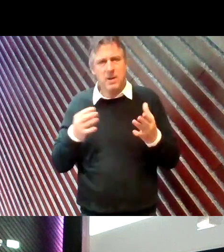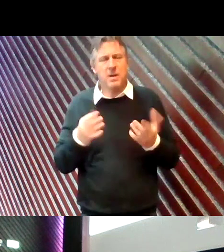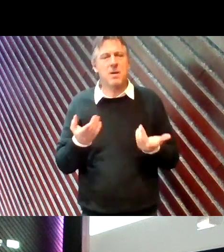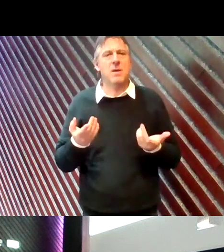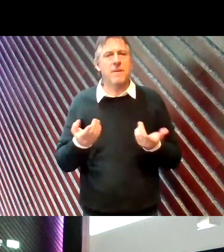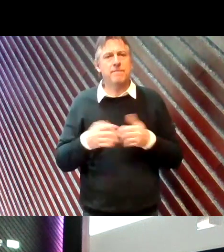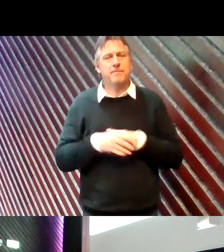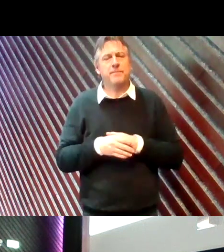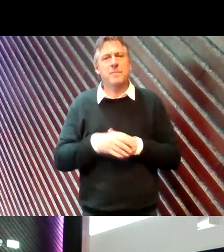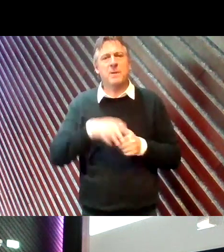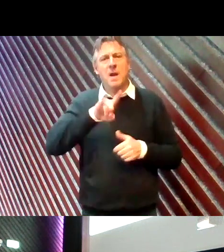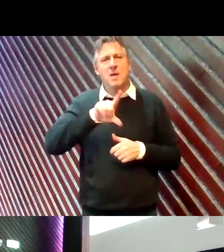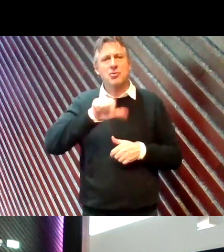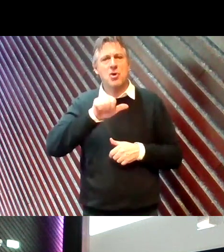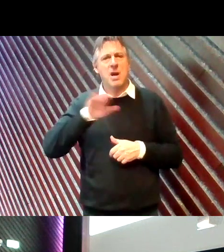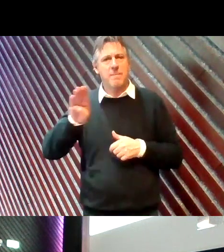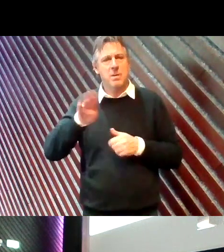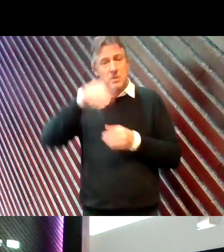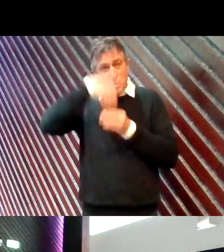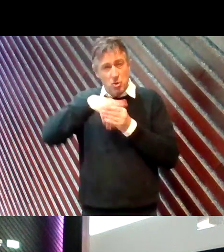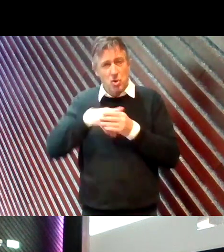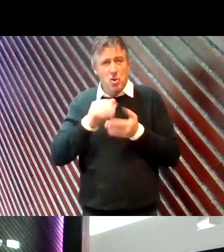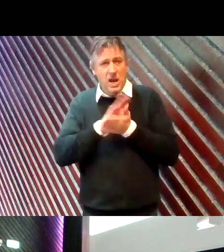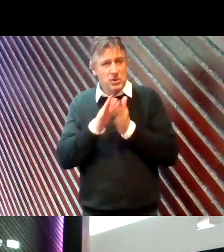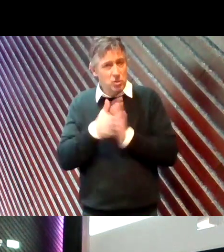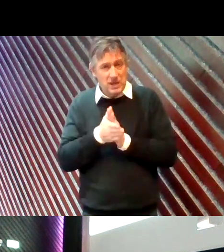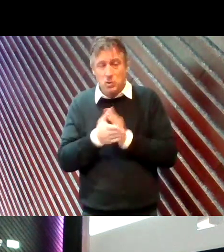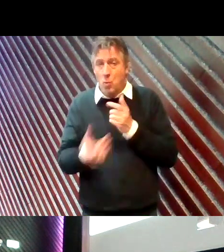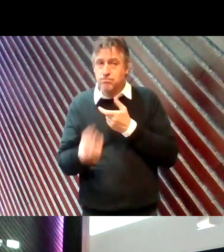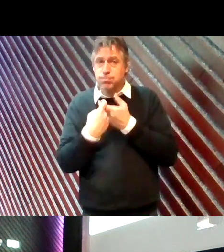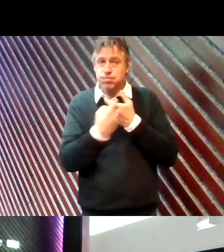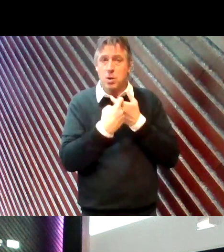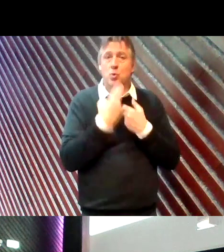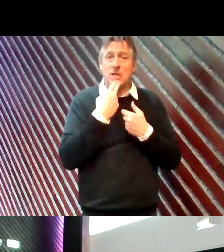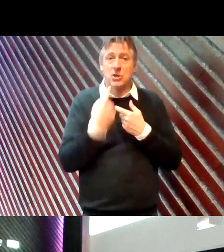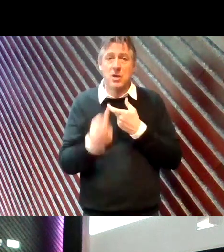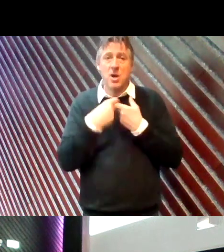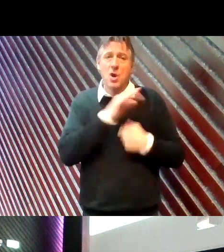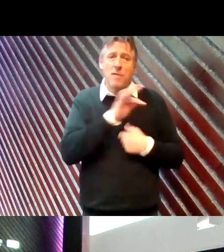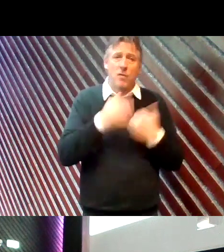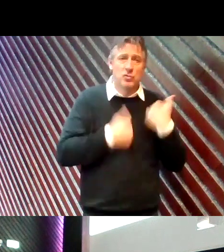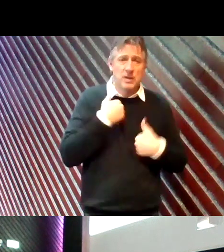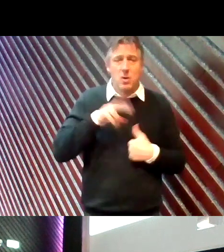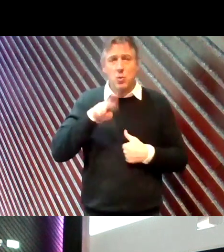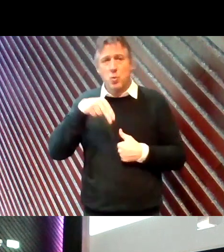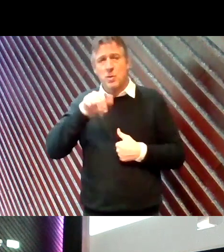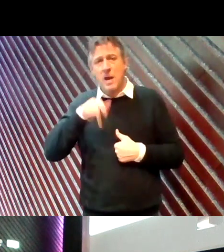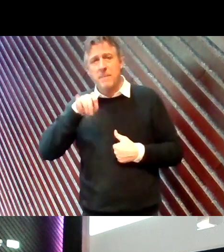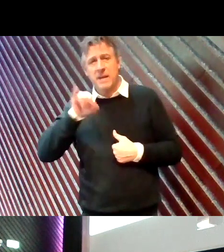le H-Lab il y à la fois des associations des usagers qu'on a aujourd'hui APF France Handicap l'API on